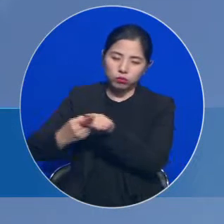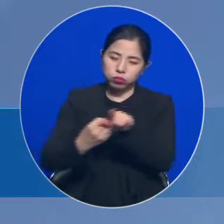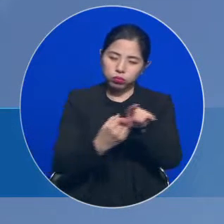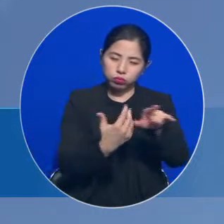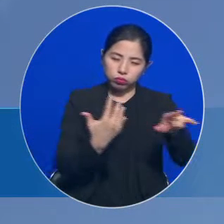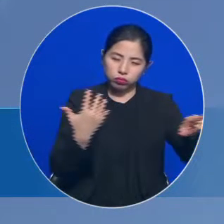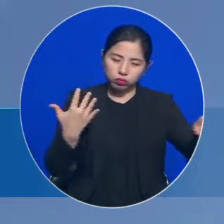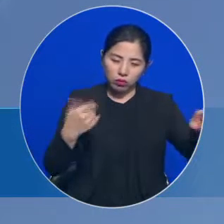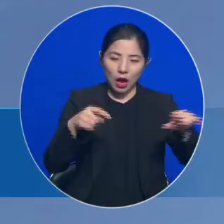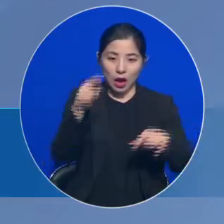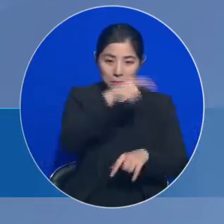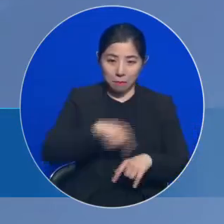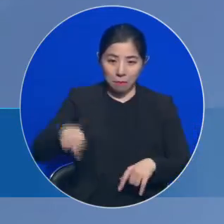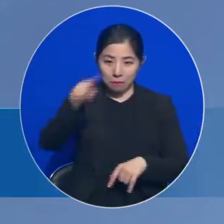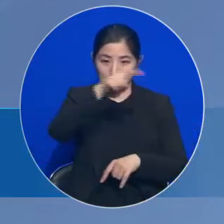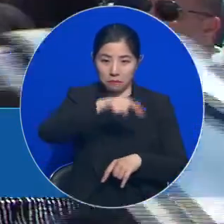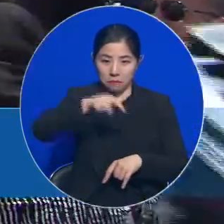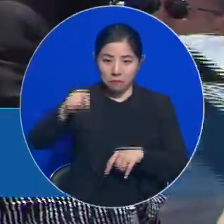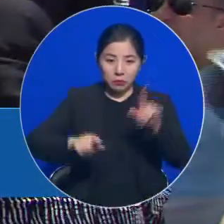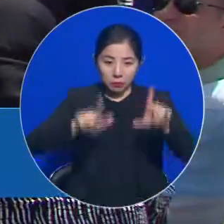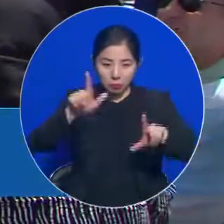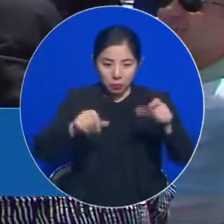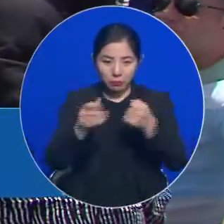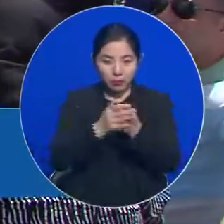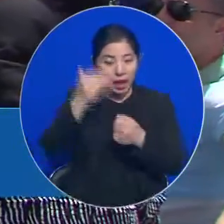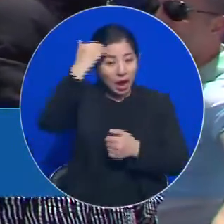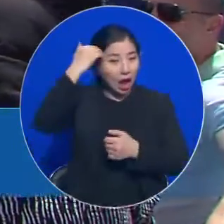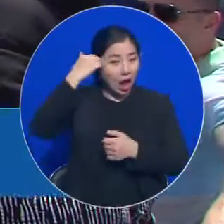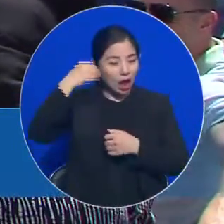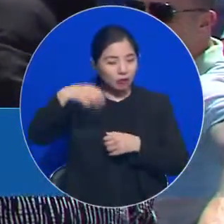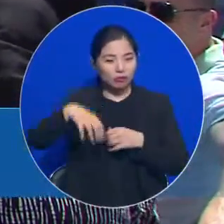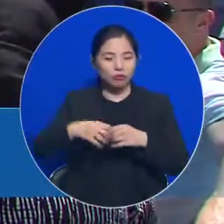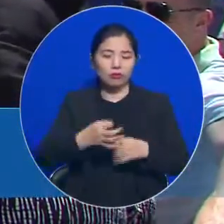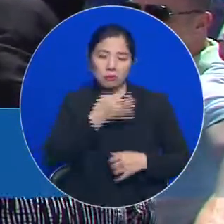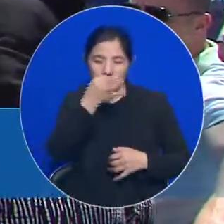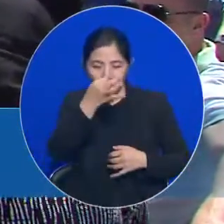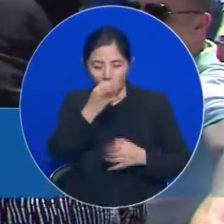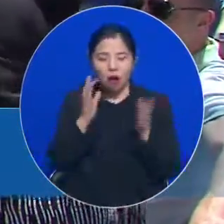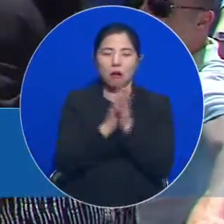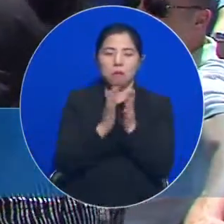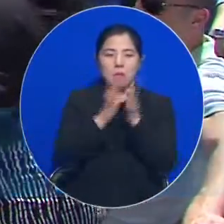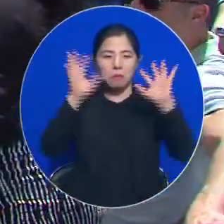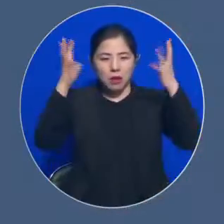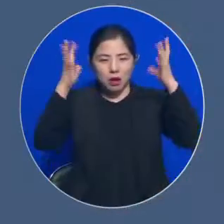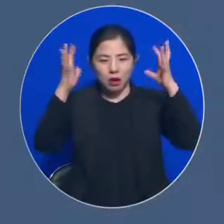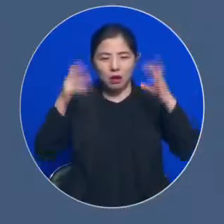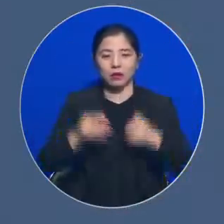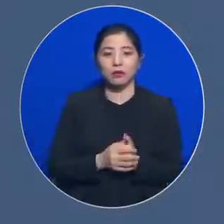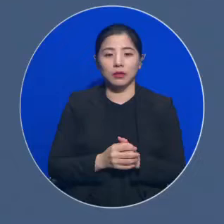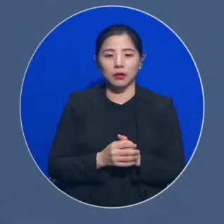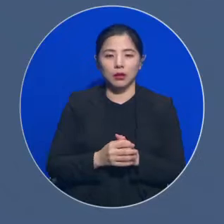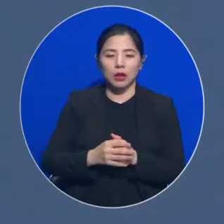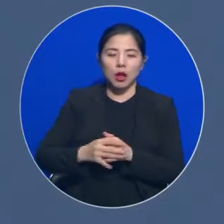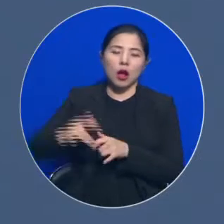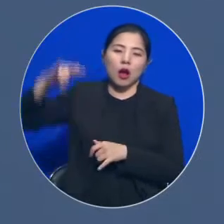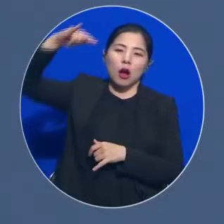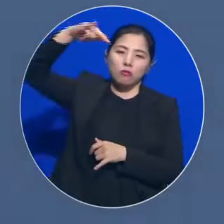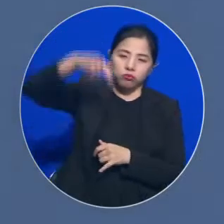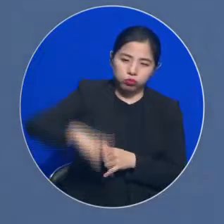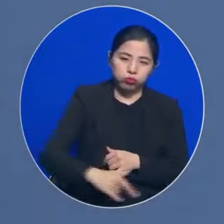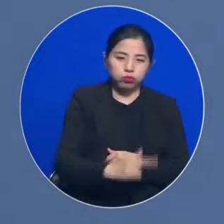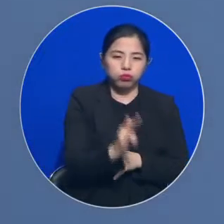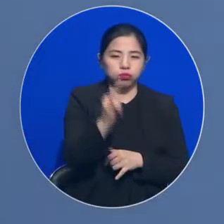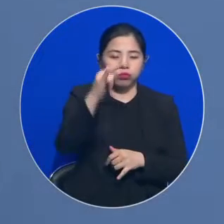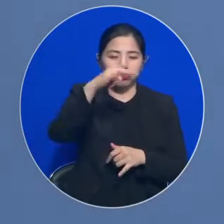상공의 태극 문양을 수놓자 관중석에선 코리아라는 환호와 함께 박수가 쏟아집니다. 수직으로 떨어져